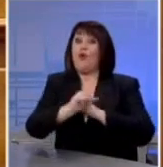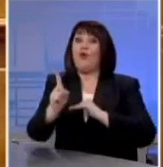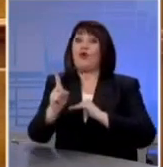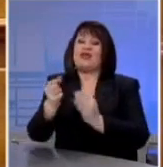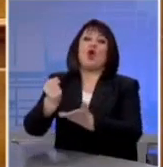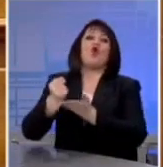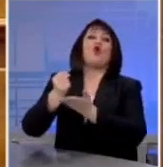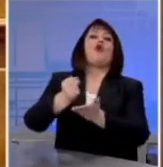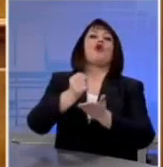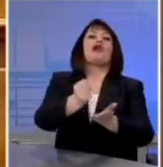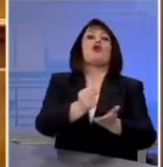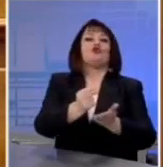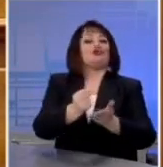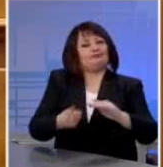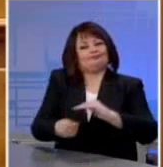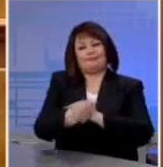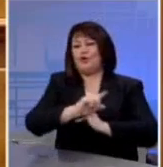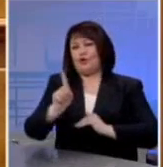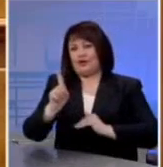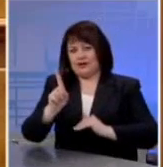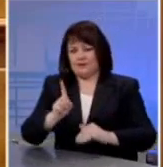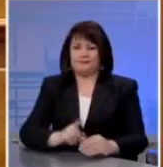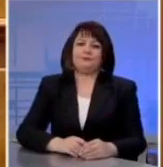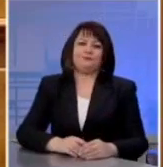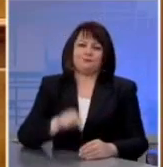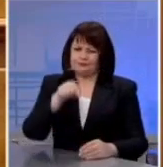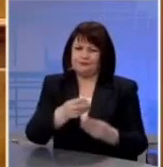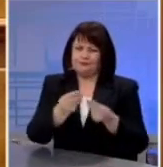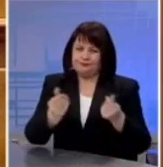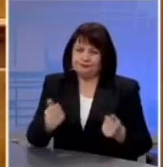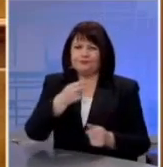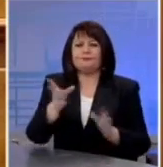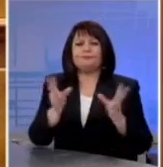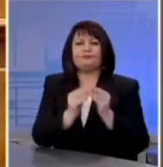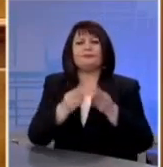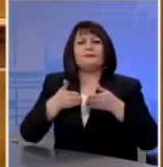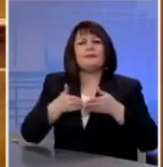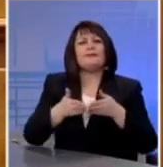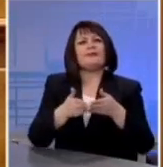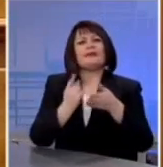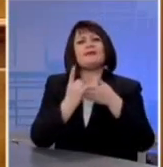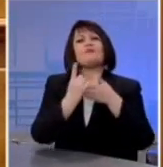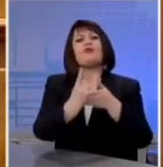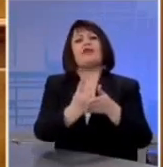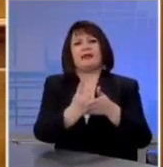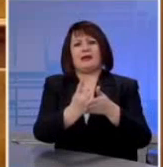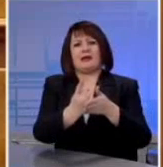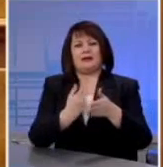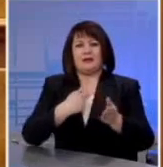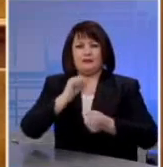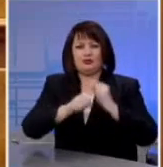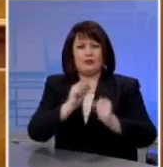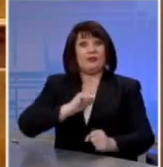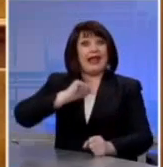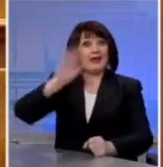Χορηγίες λοιπόν ήταν του Χριστοφοράκου. Παρόμοιες μεθοδεύσεις γίνονται στην υπόθεση των υποβρυχίων. Και προσπαθούν να φυγαδεύσουν